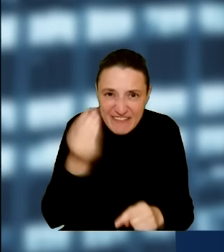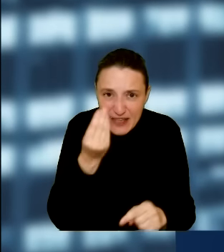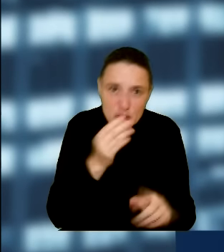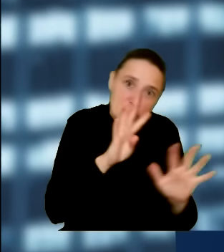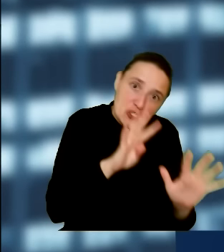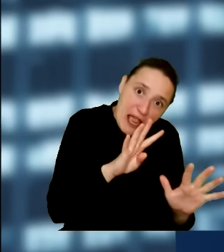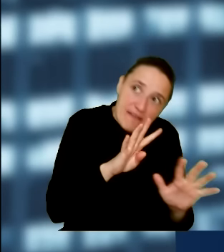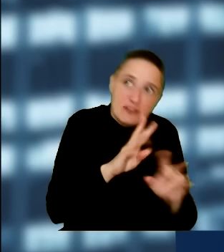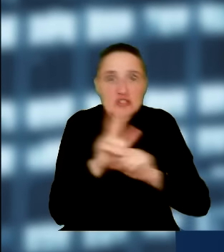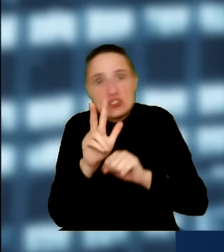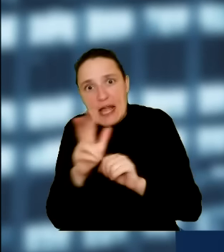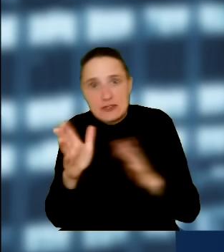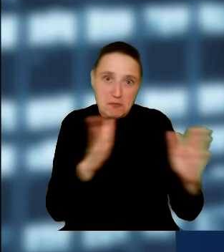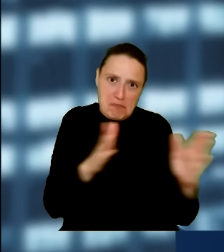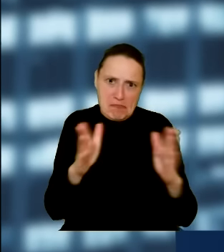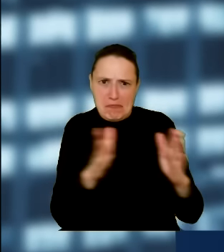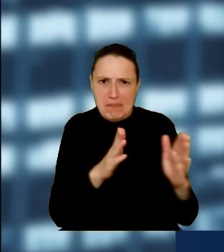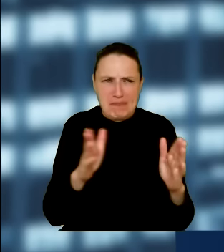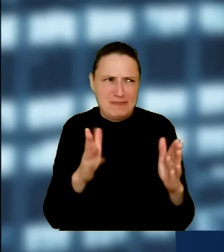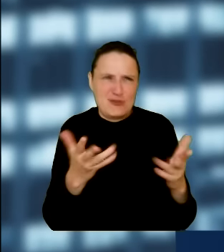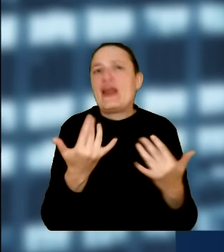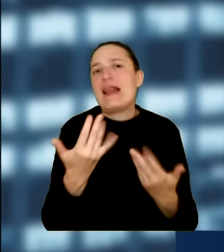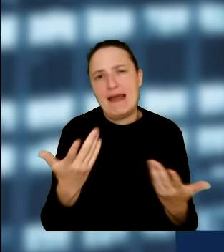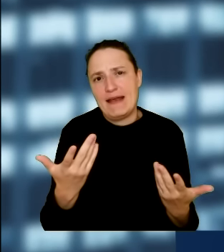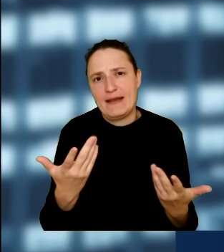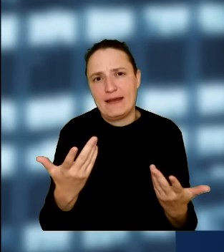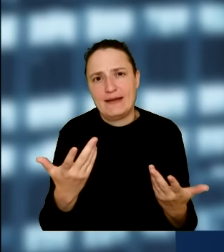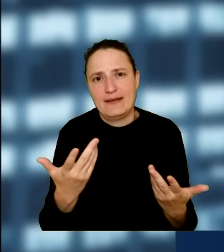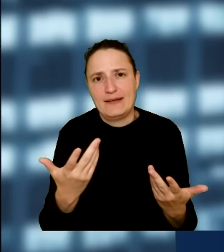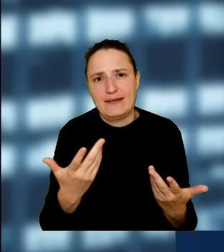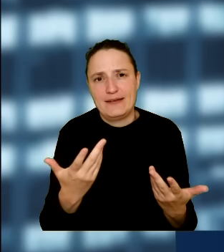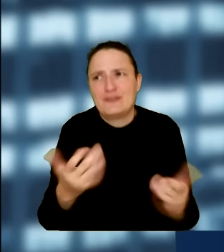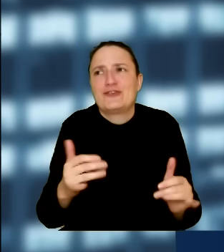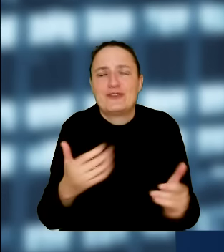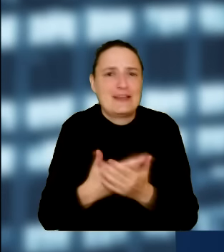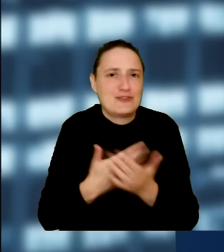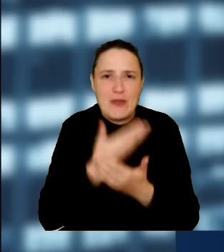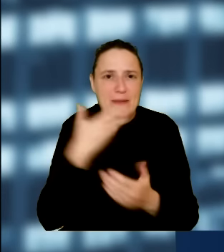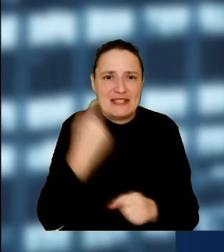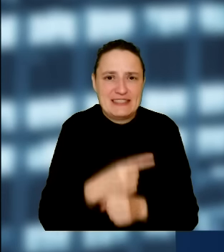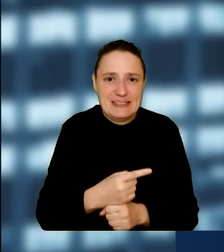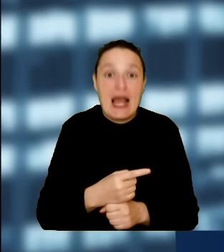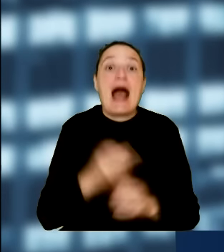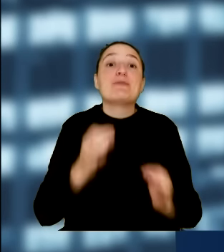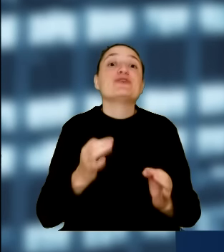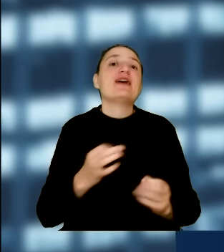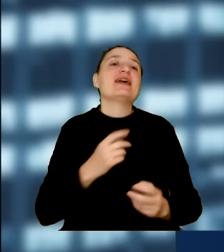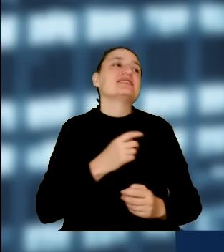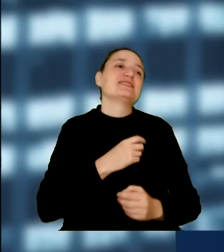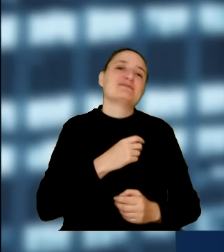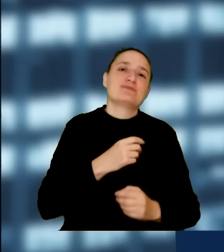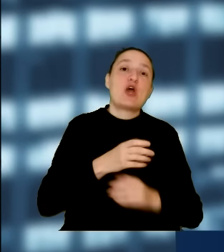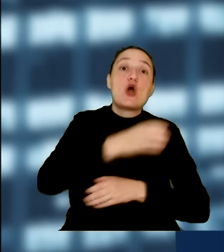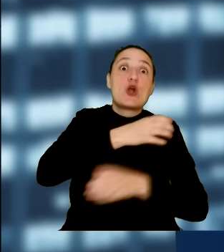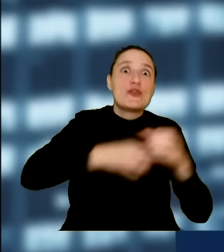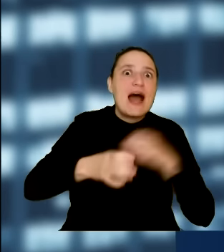od 9 do 13? Czy to jest tak, no bo teraz no przeżywamy taki okres rotacyjny, jeżeli chodzi o różne